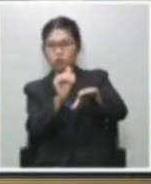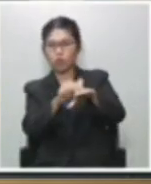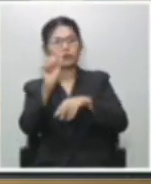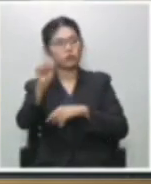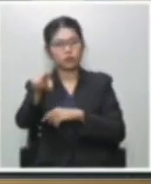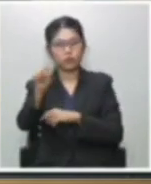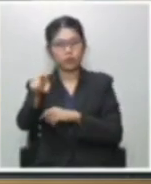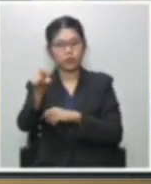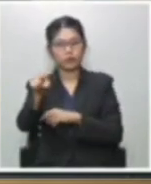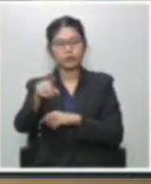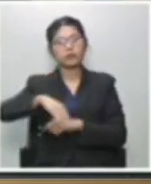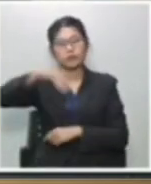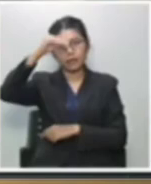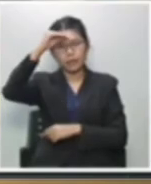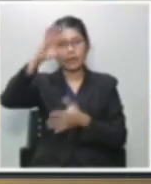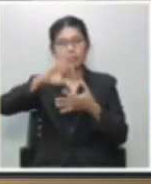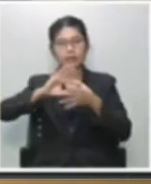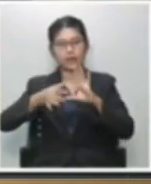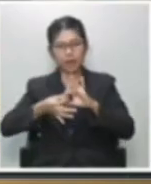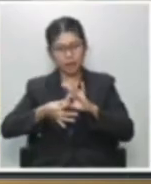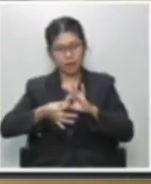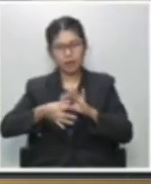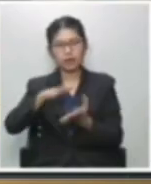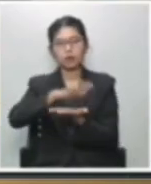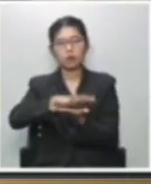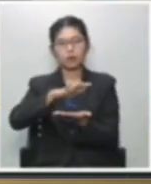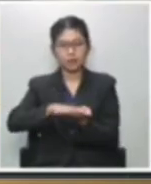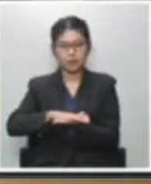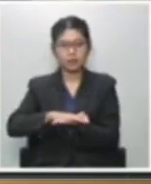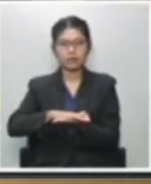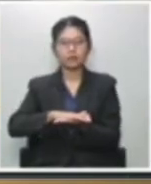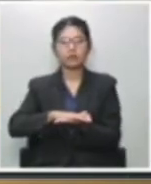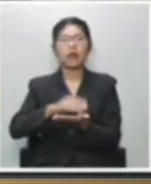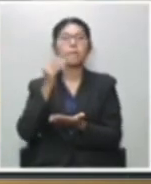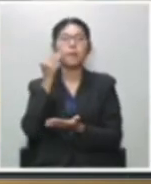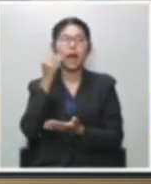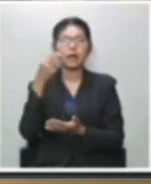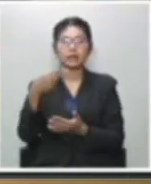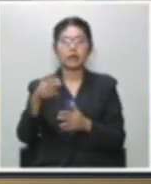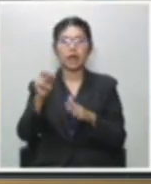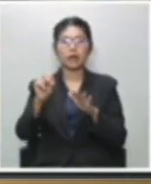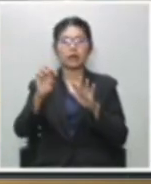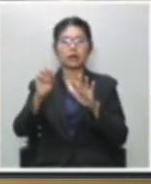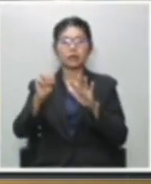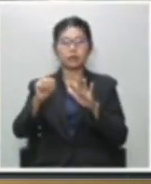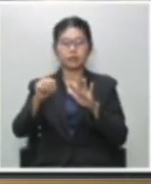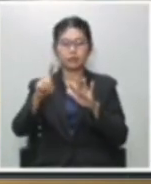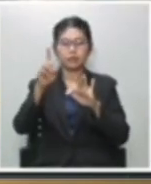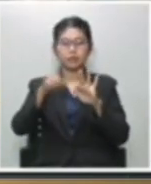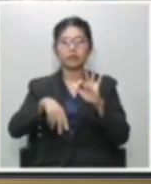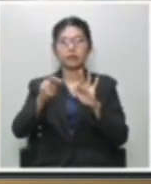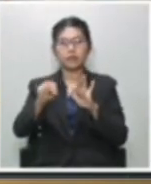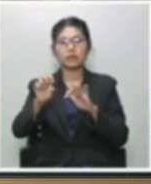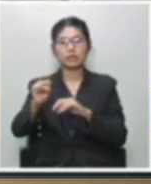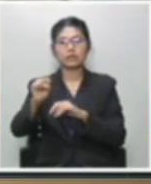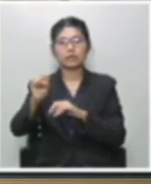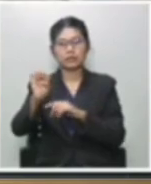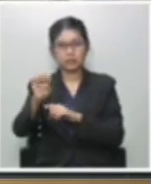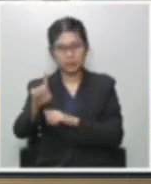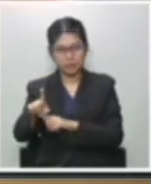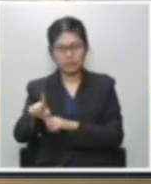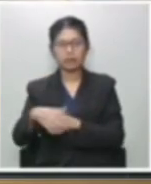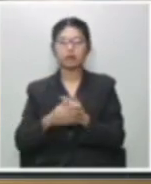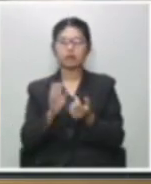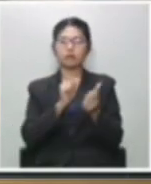อยๆก็นักเรียนกีฬาโรงเรียนบ้านหมื่นศรีนี่นะครับเป็นแชมป์ระดับประเทศนะครับแล้วก็ไปต่างประเทศแ